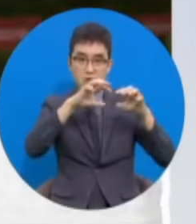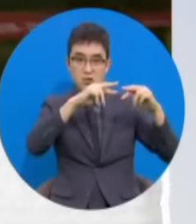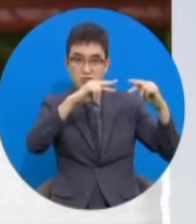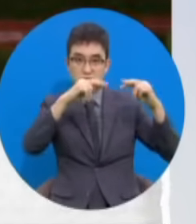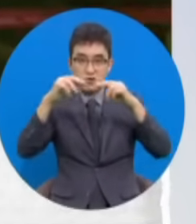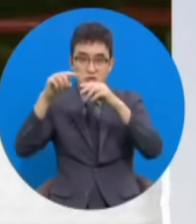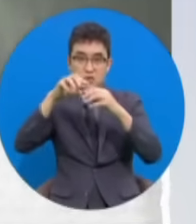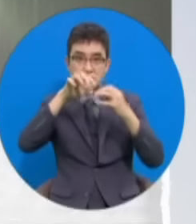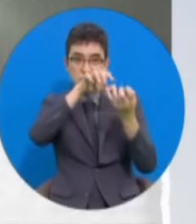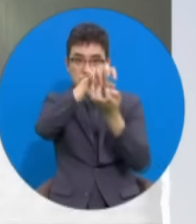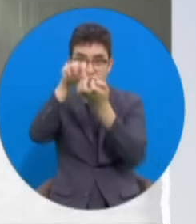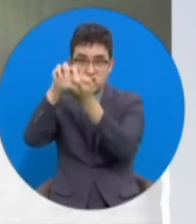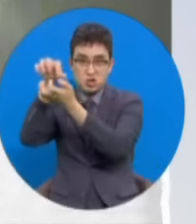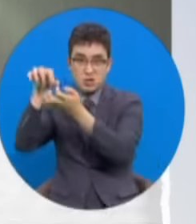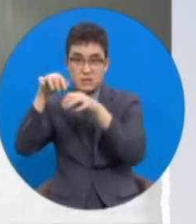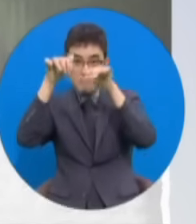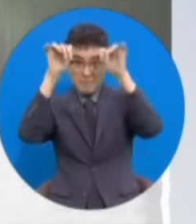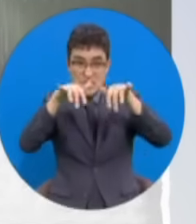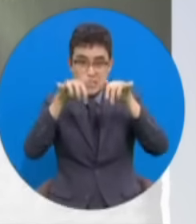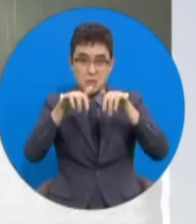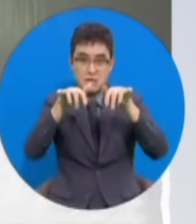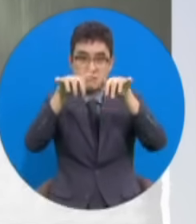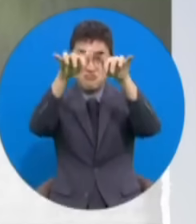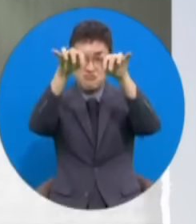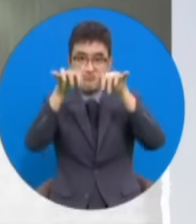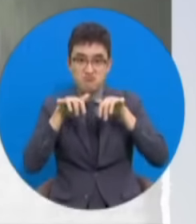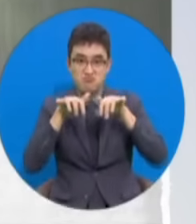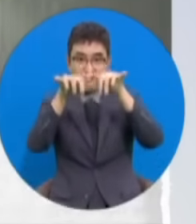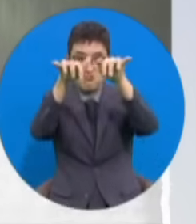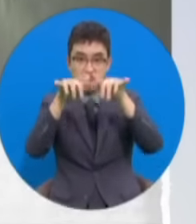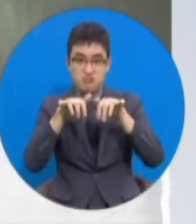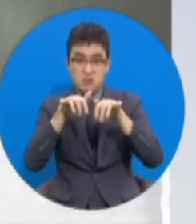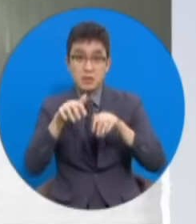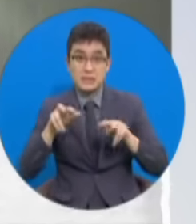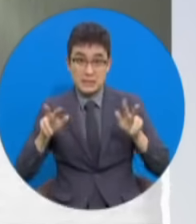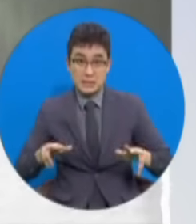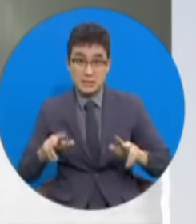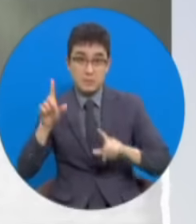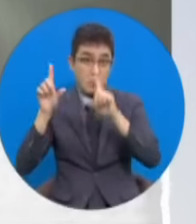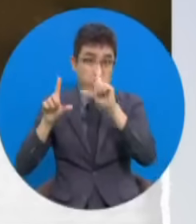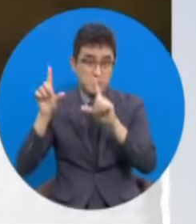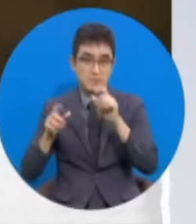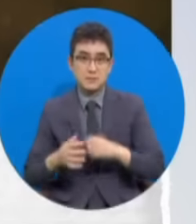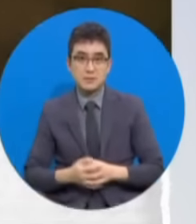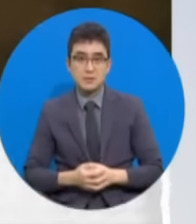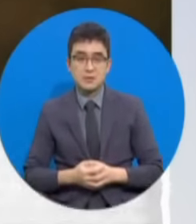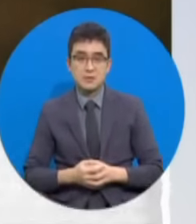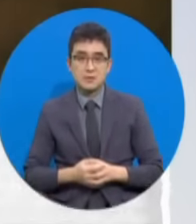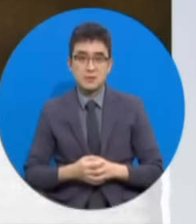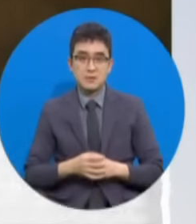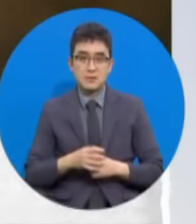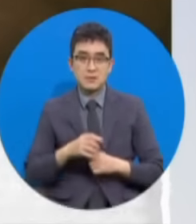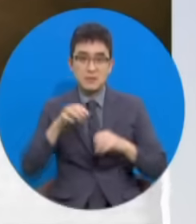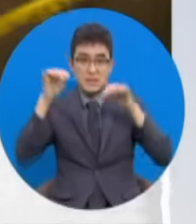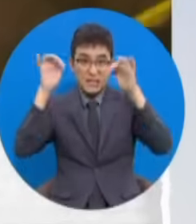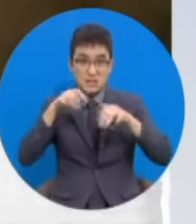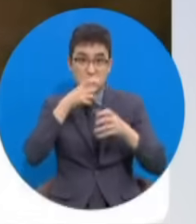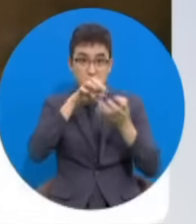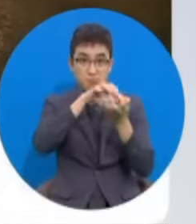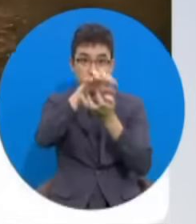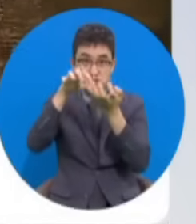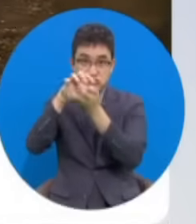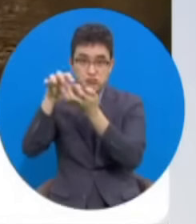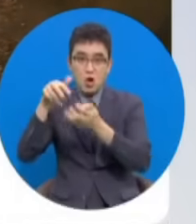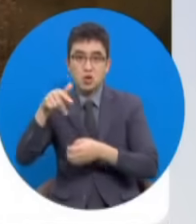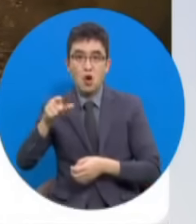때문에 비교적 많은 양의 비가 내리더라도 좀 전국에 골고루 내렸는데요. 네. 이번 같은 경우에는 정체전선과 함께 저기압이